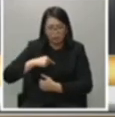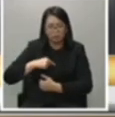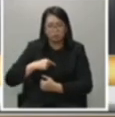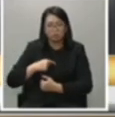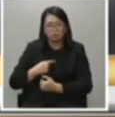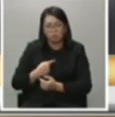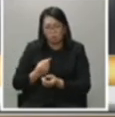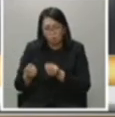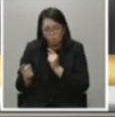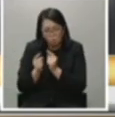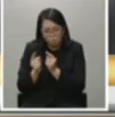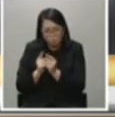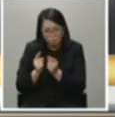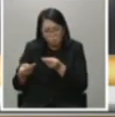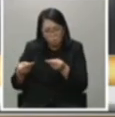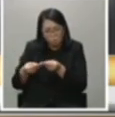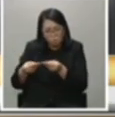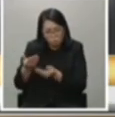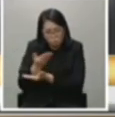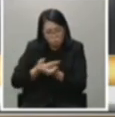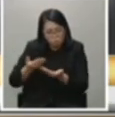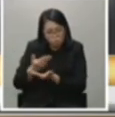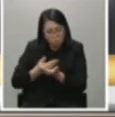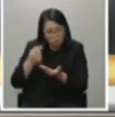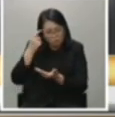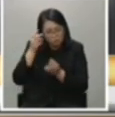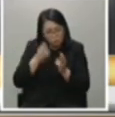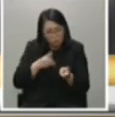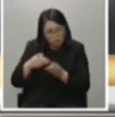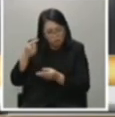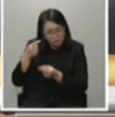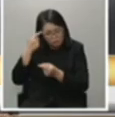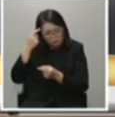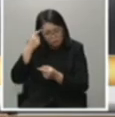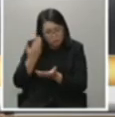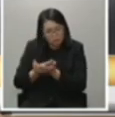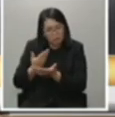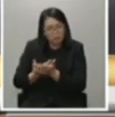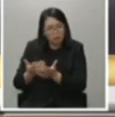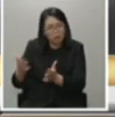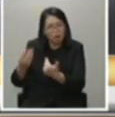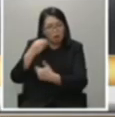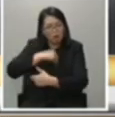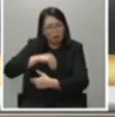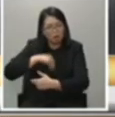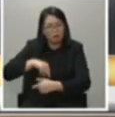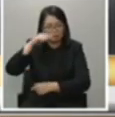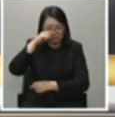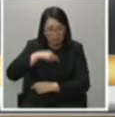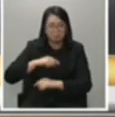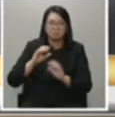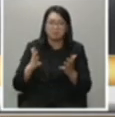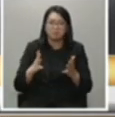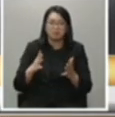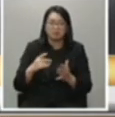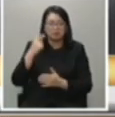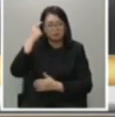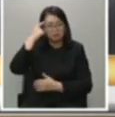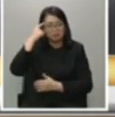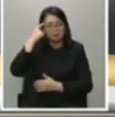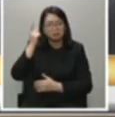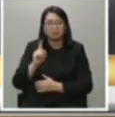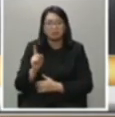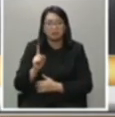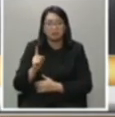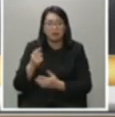ธ์ไม่รู้จักวิธีเจรจาเพื่อหารายได้เข้าประเทศแต่สิ่งที่พลเอกประยุทธ์ใช้ในการหารายได้เข้าประเทศคืออ